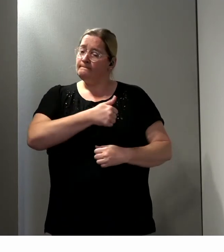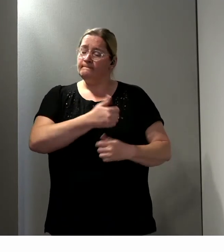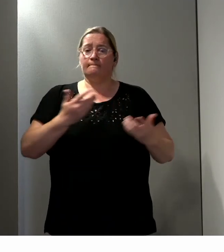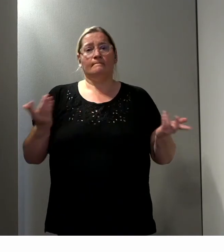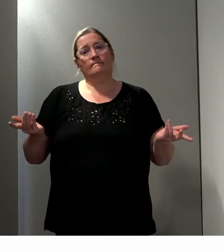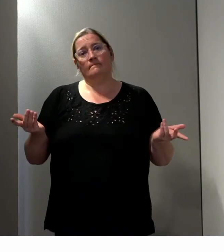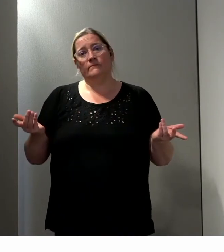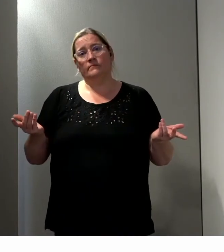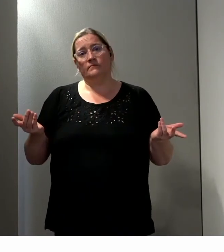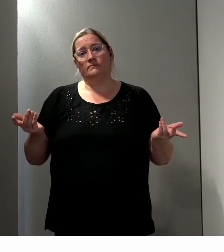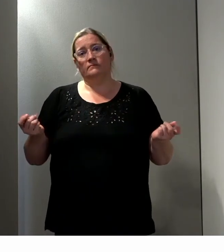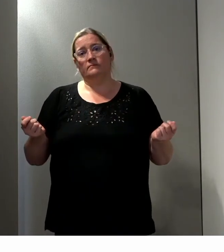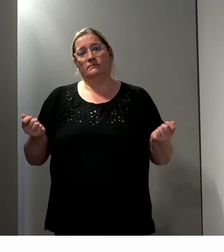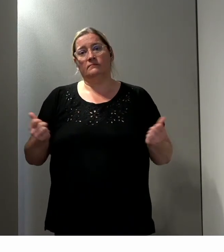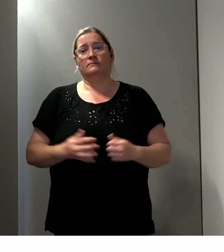développé presque